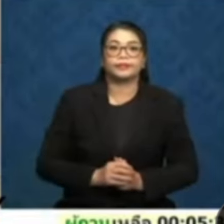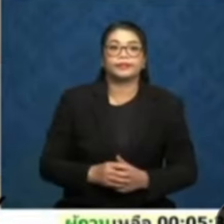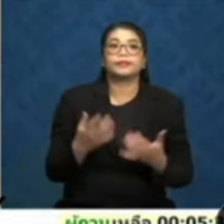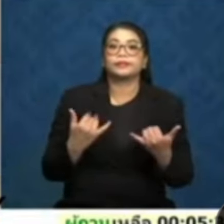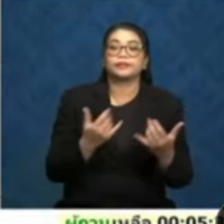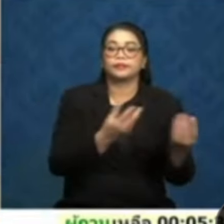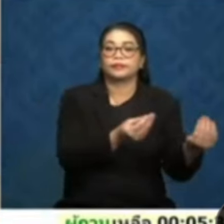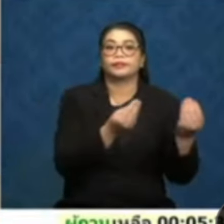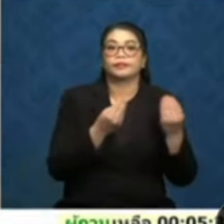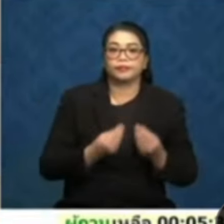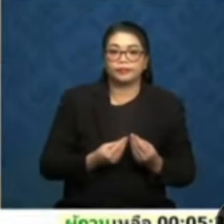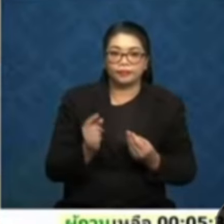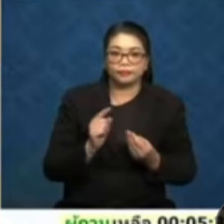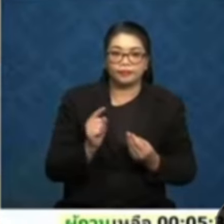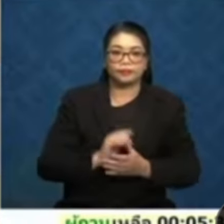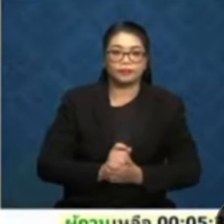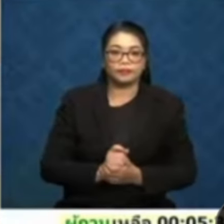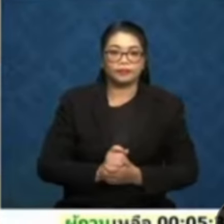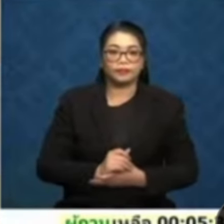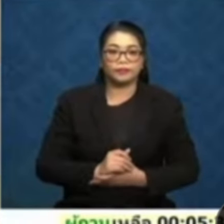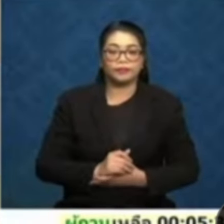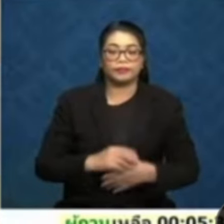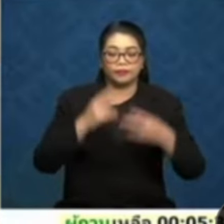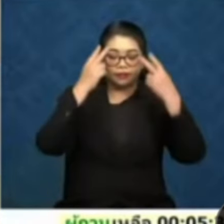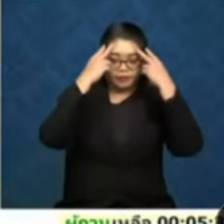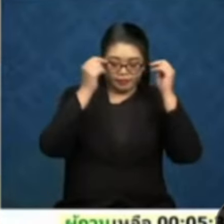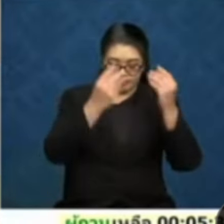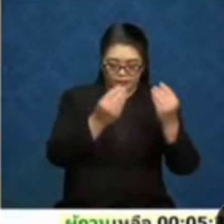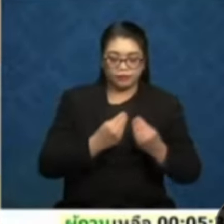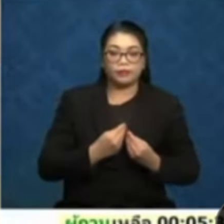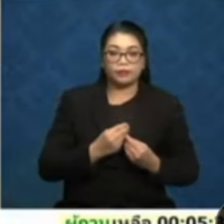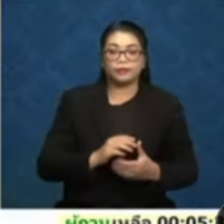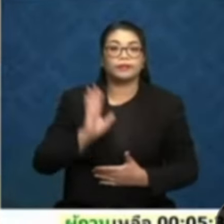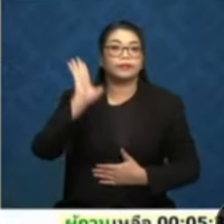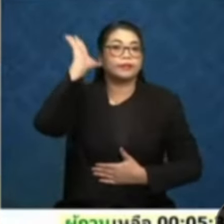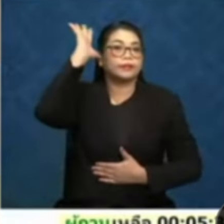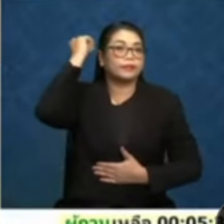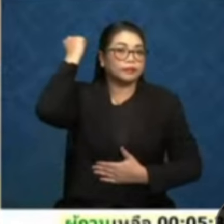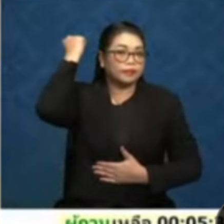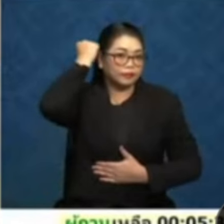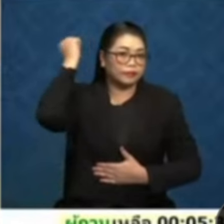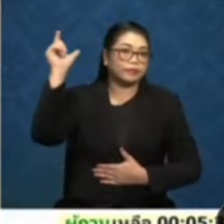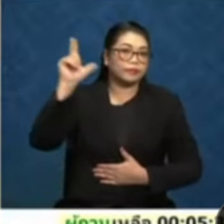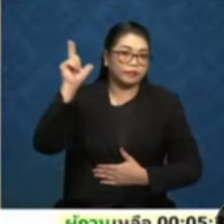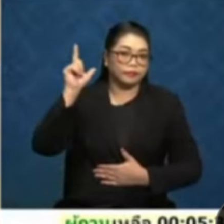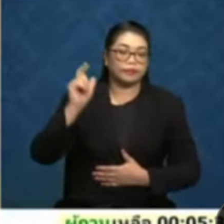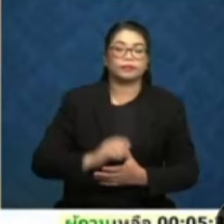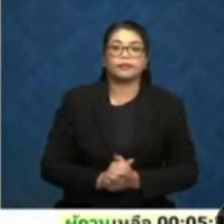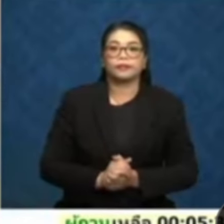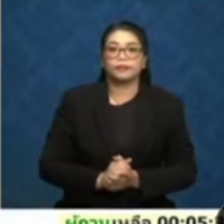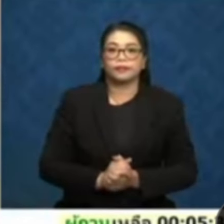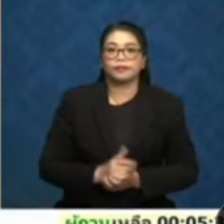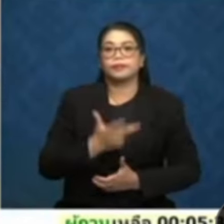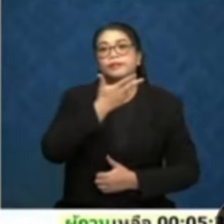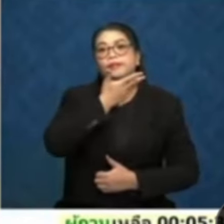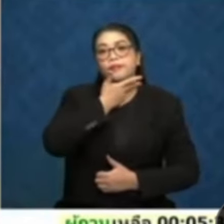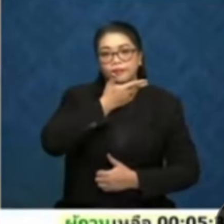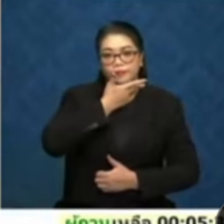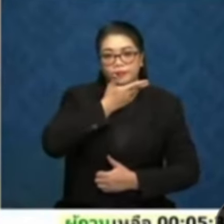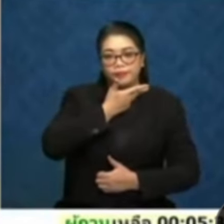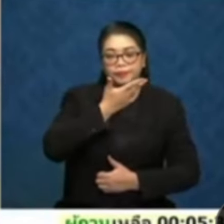ได้รับมอบหมายจากท่านนายกรัฐมนตรีแพทองธาชินวัตรและจากท่านอนุทินชานวีระกูล